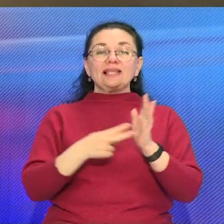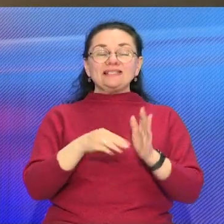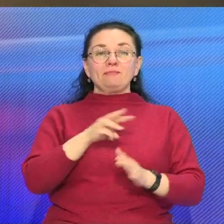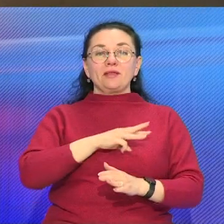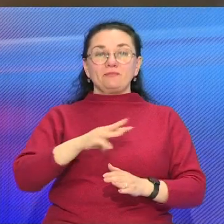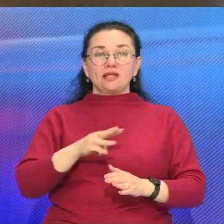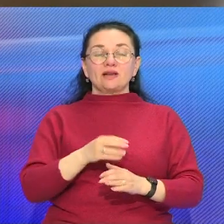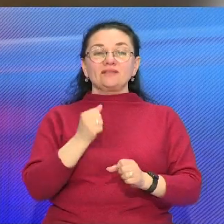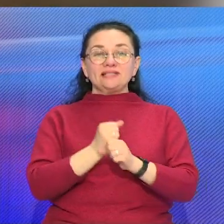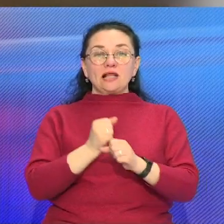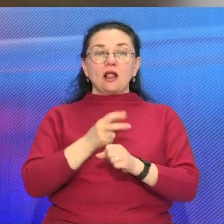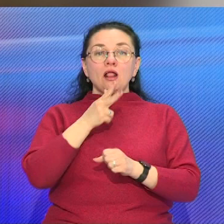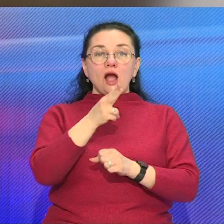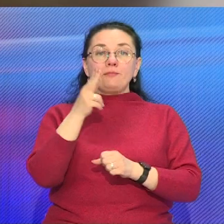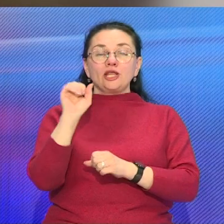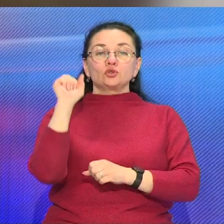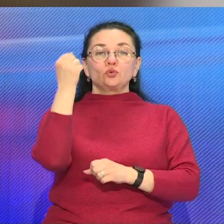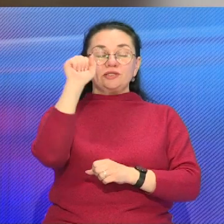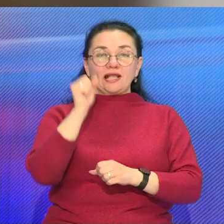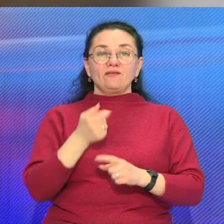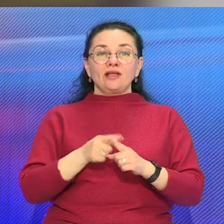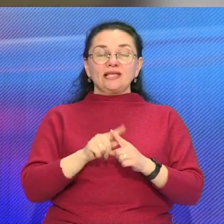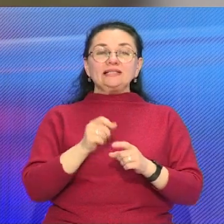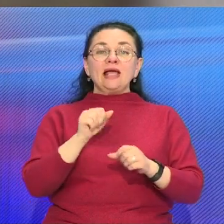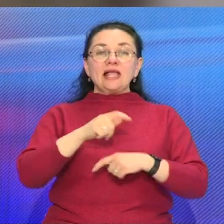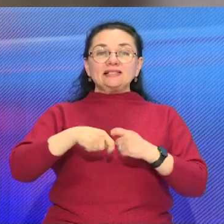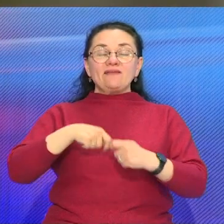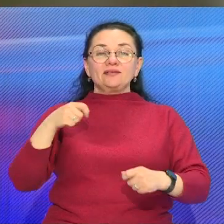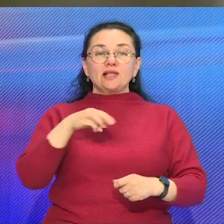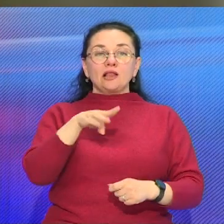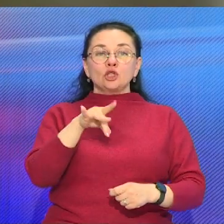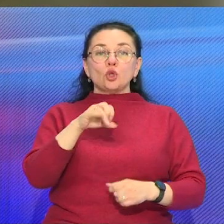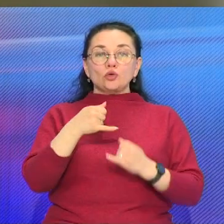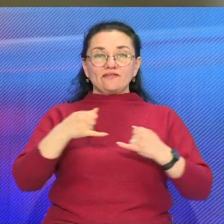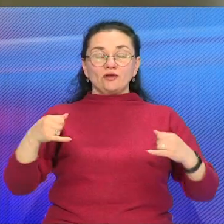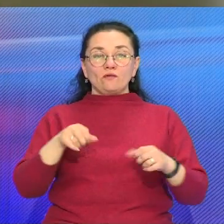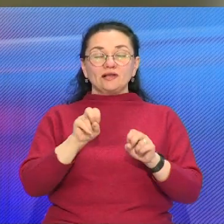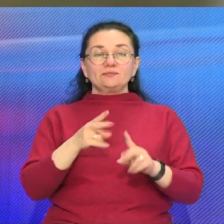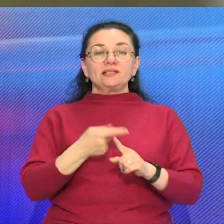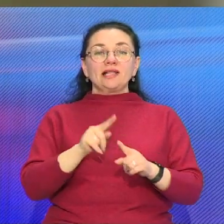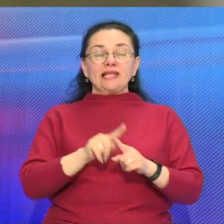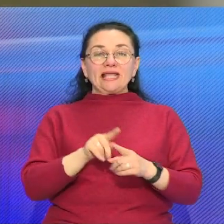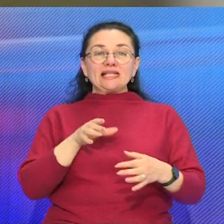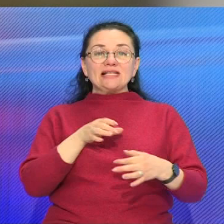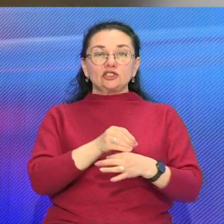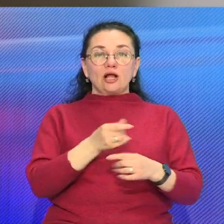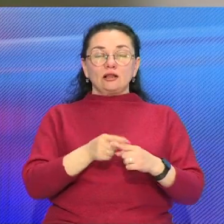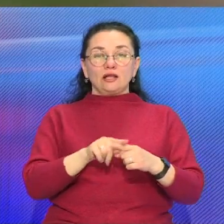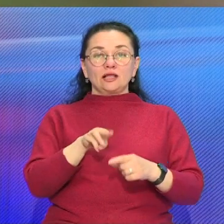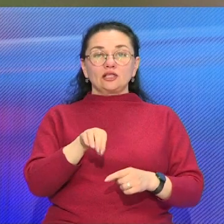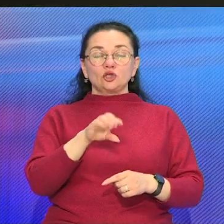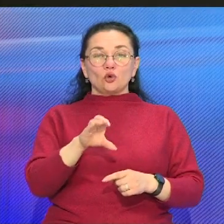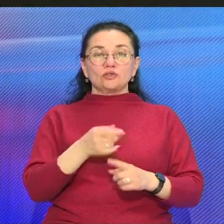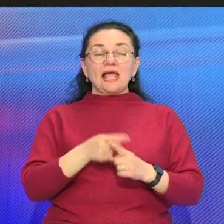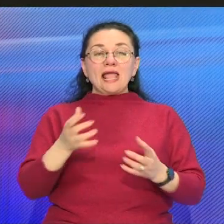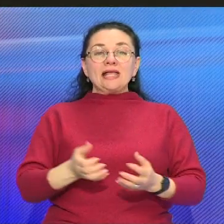проводил обрезку древа для страховки, замацавал трос за ствол. При падении отпилены ковалок зажал мужчину тросом.